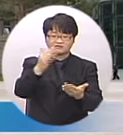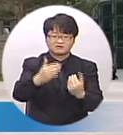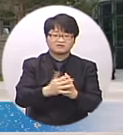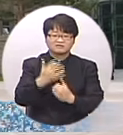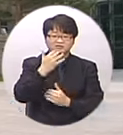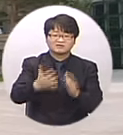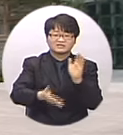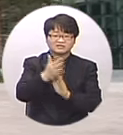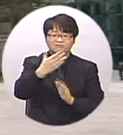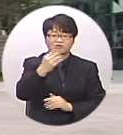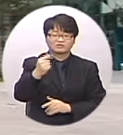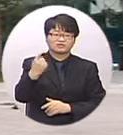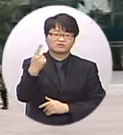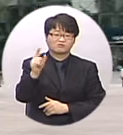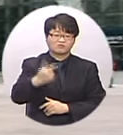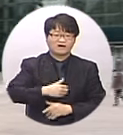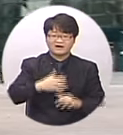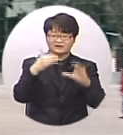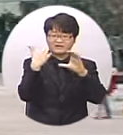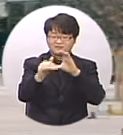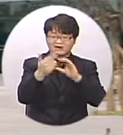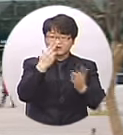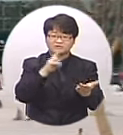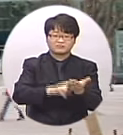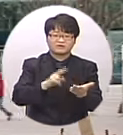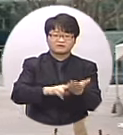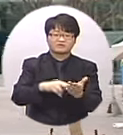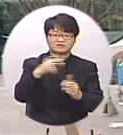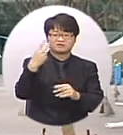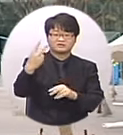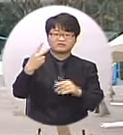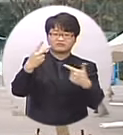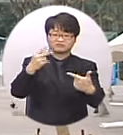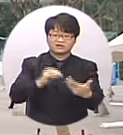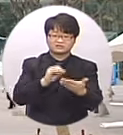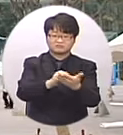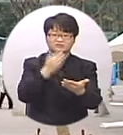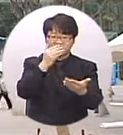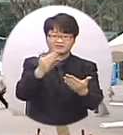서울시청 복지정책과로 이메일과 우편을 통해 2월 6일까지 접수하시면 됩니다.